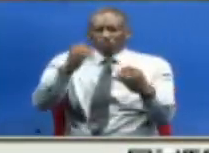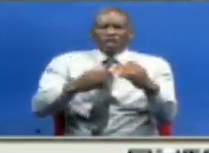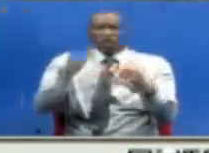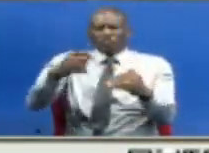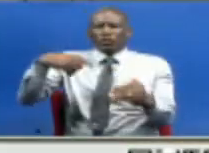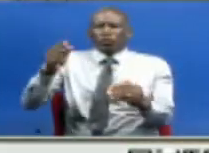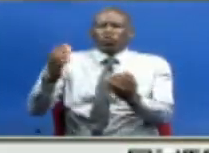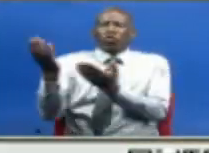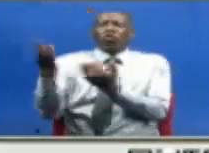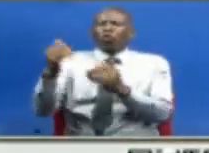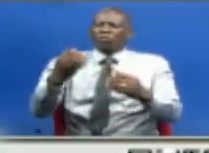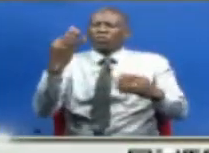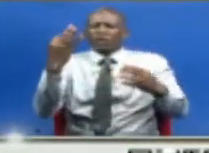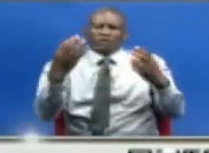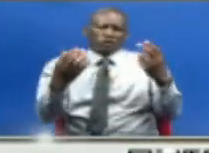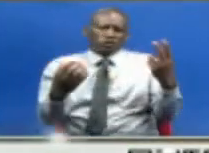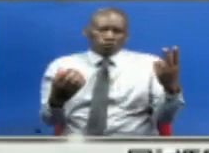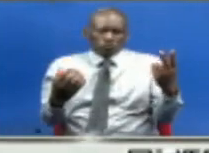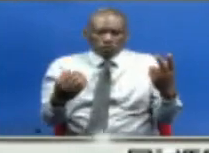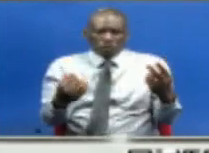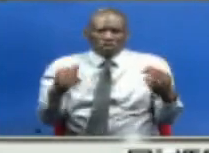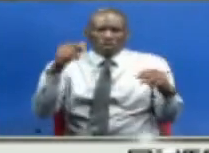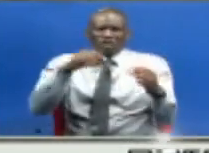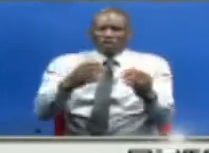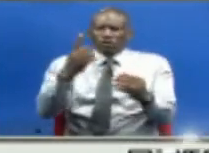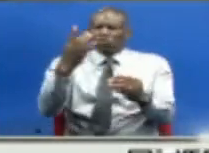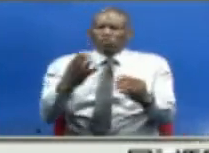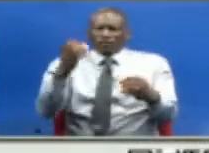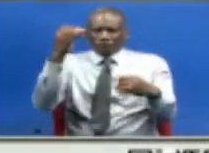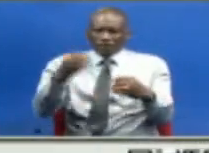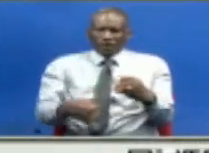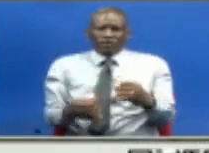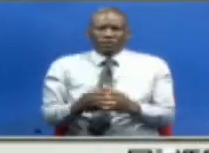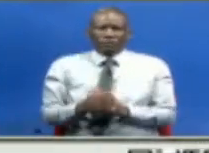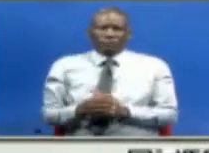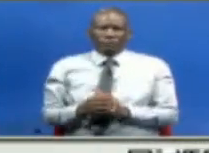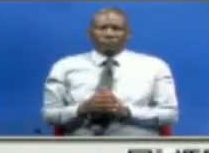mabao 3-2 ndani ya robo finali.